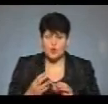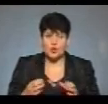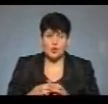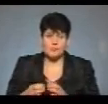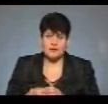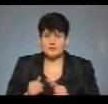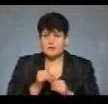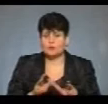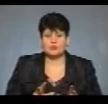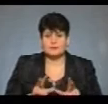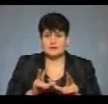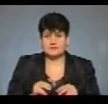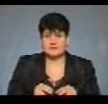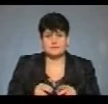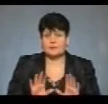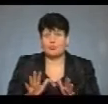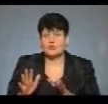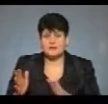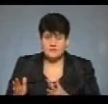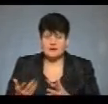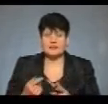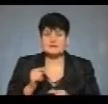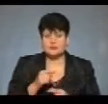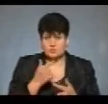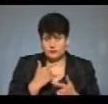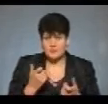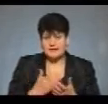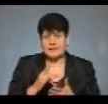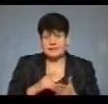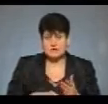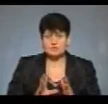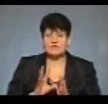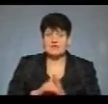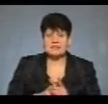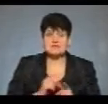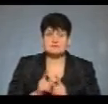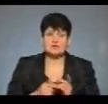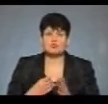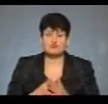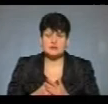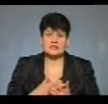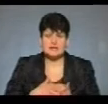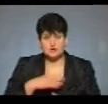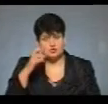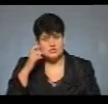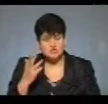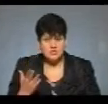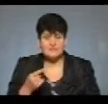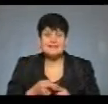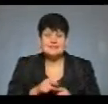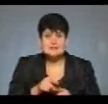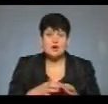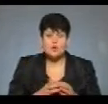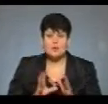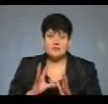я не можу гарантувати перебігу подій, але за тою інформацією є надія, що будуть внесені зміни до бюджету нашої держави. І ці громади